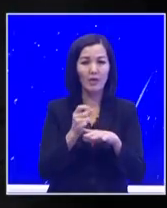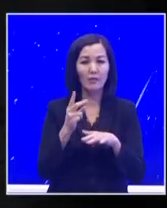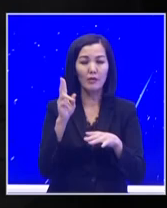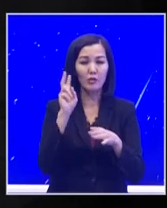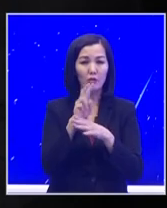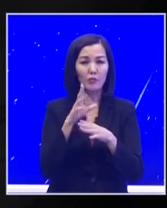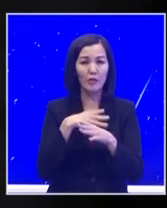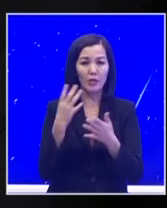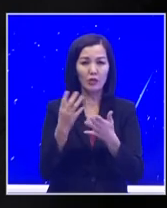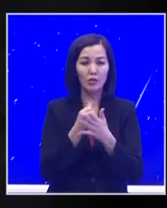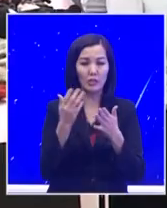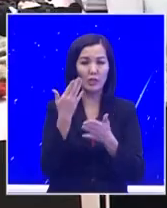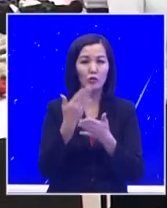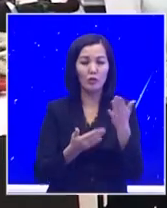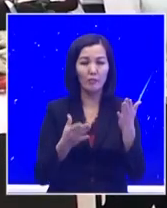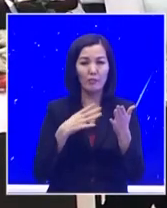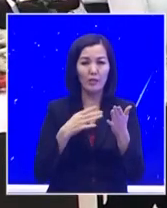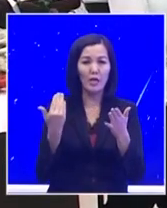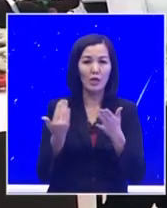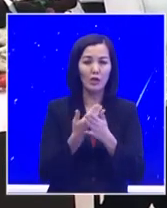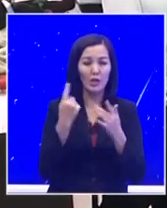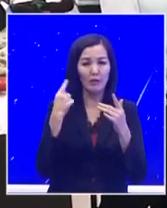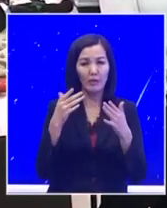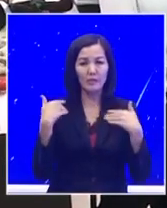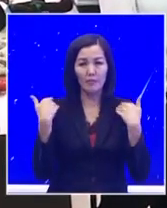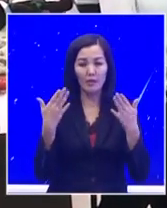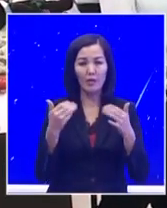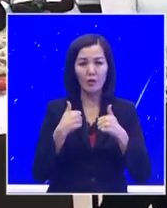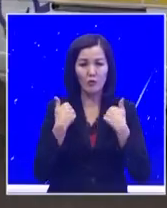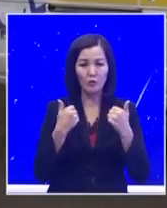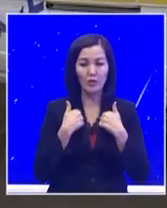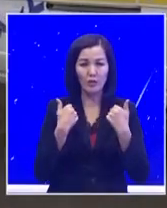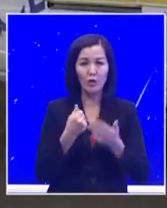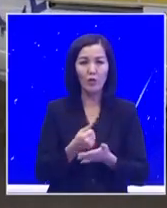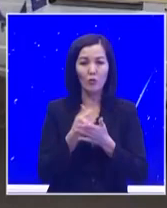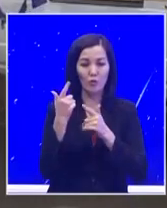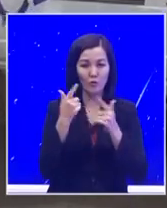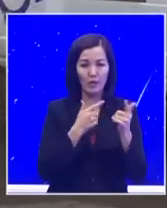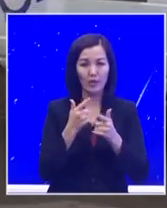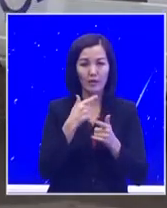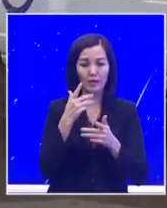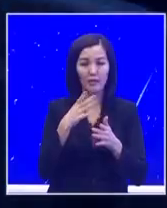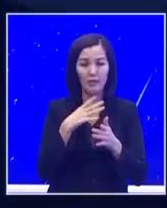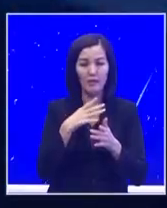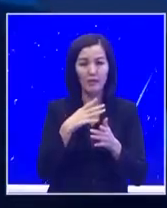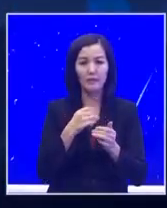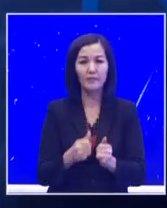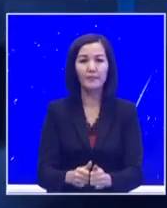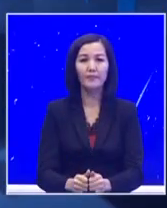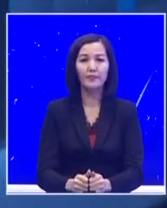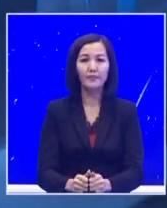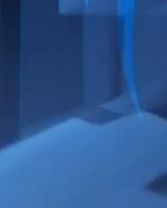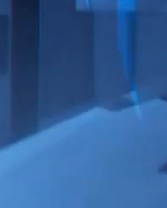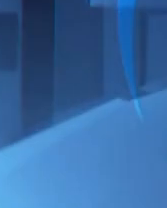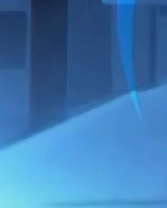кірді, жетістіктерін сұрап білді, жаңа бастамаларға құлшындырды, жан-жақты қолдауға әзірлігін танытты. Гүлжанат Мақұлжанова,